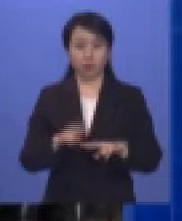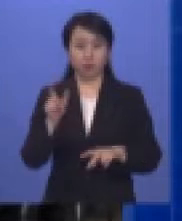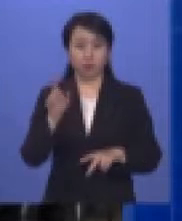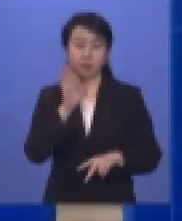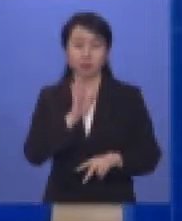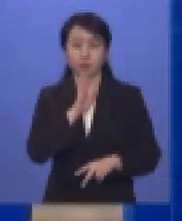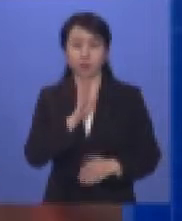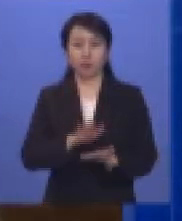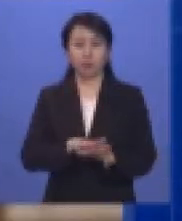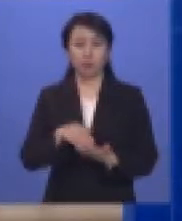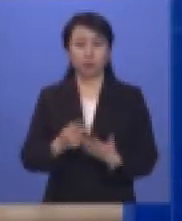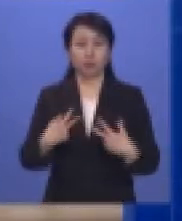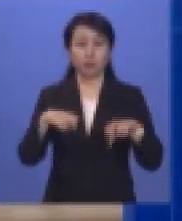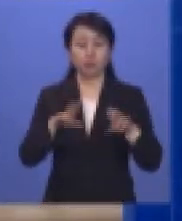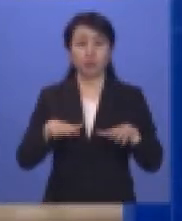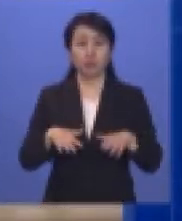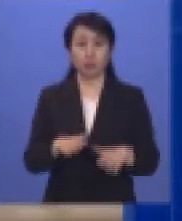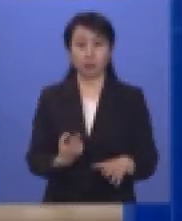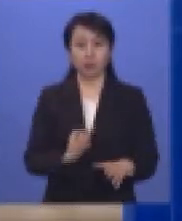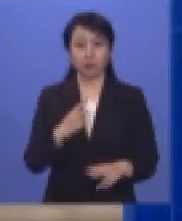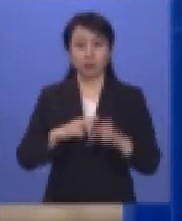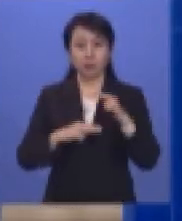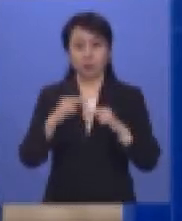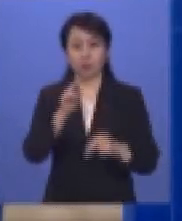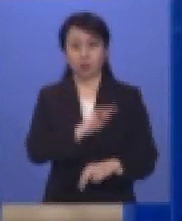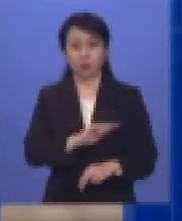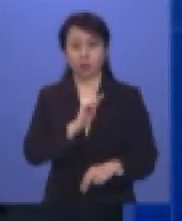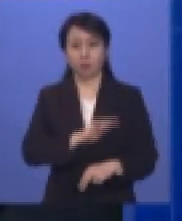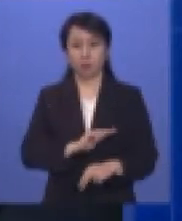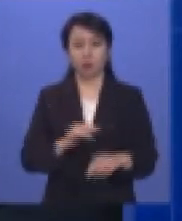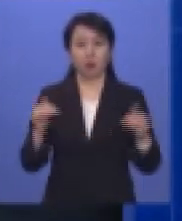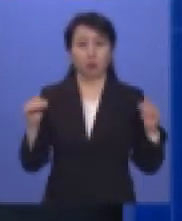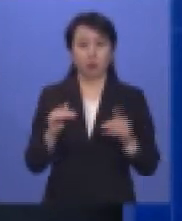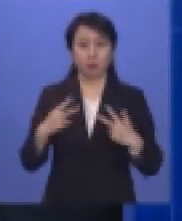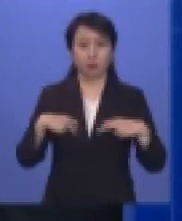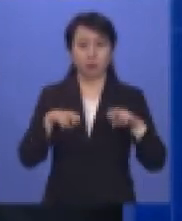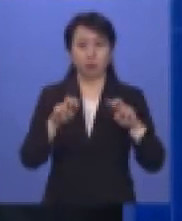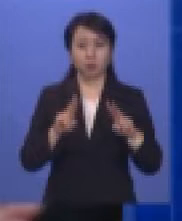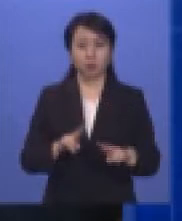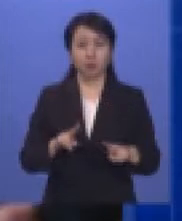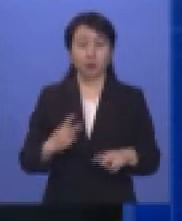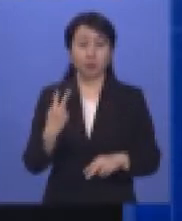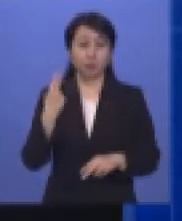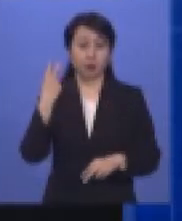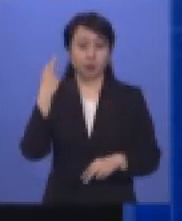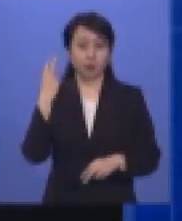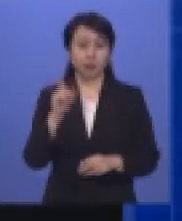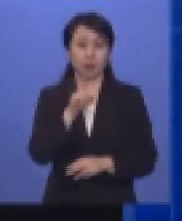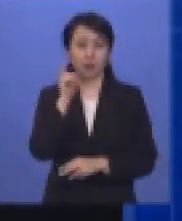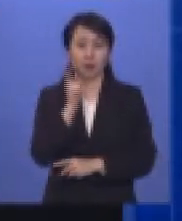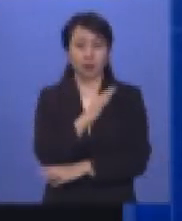получили дипломы по специальностям швея и мастер строительных работ и частного колледжа по специальностям парикмахер, стилист и